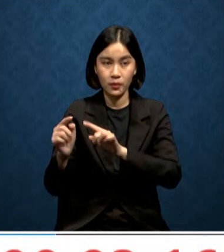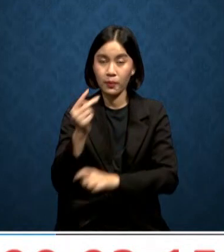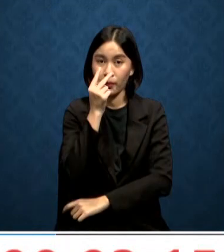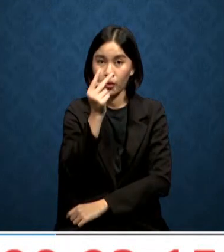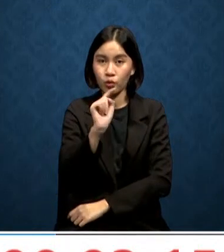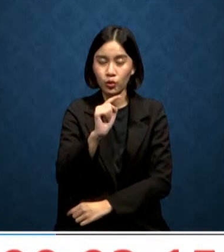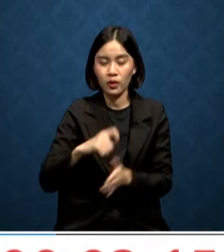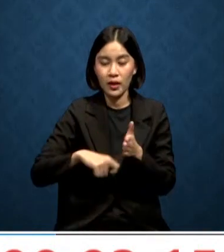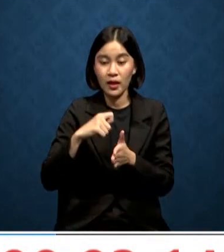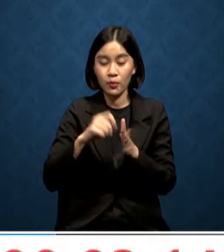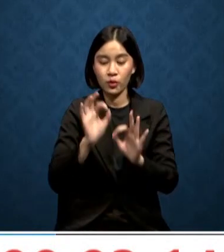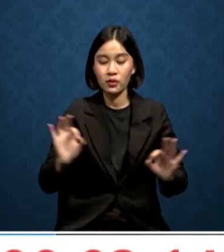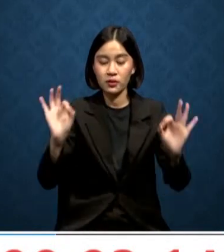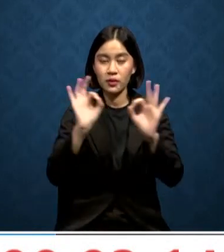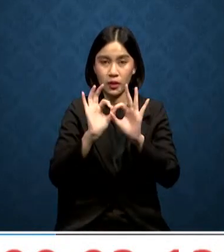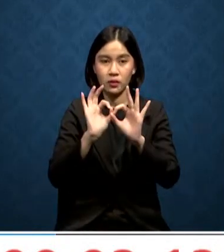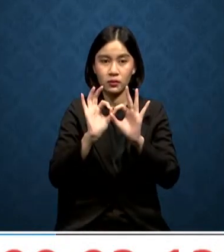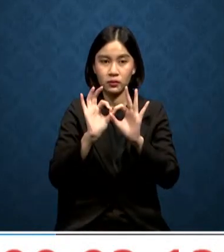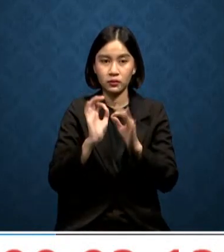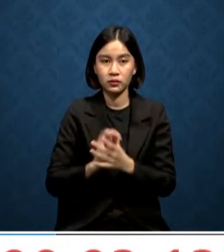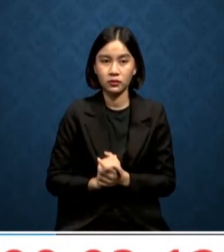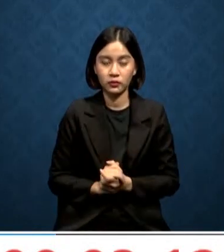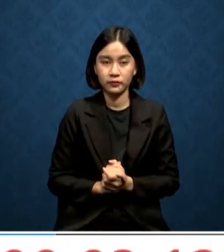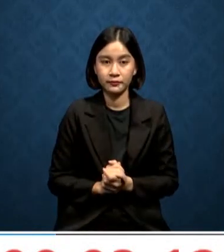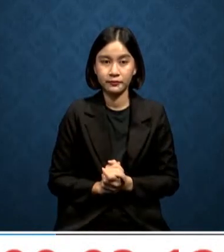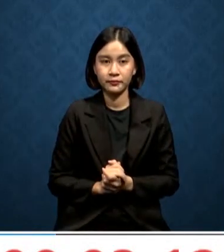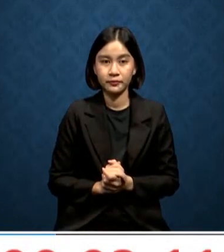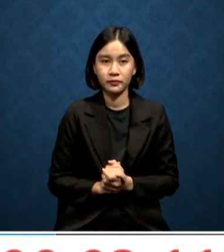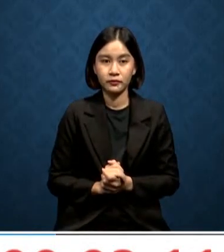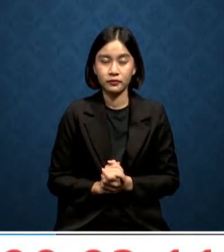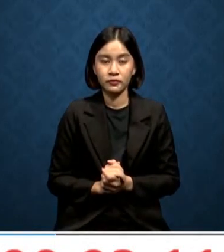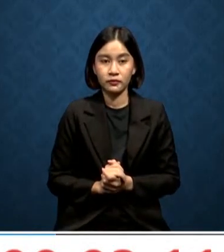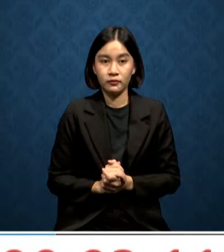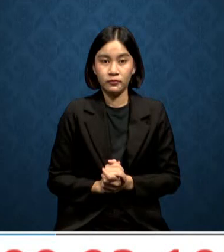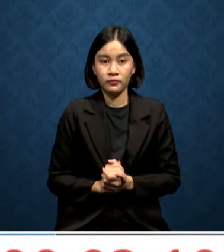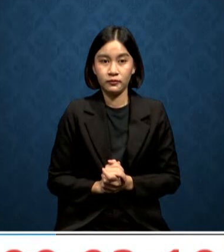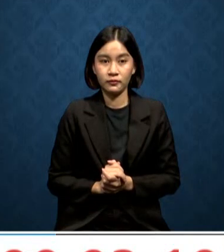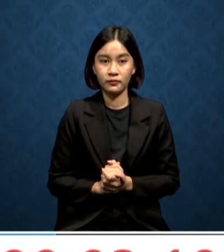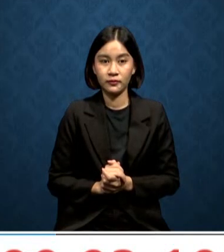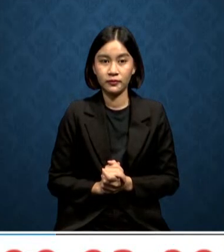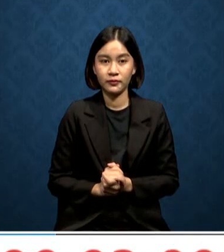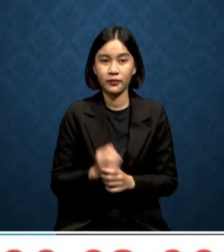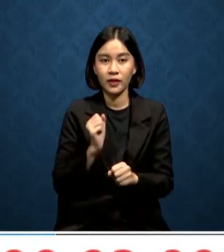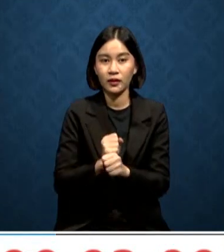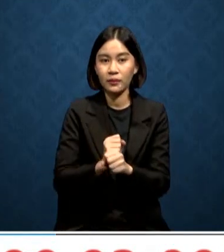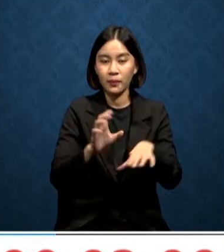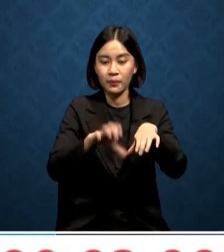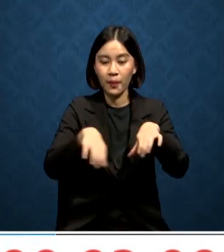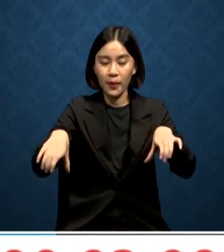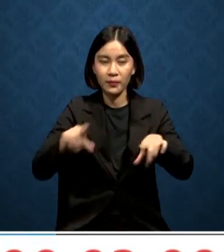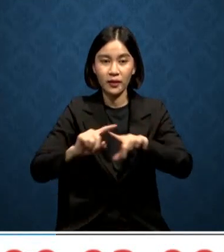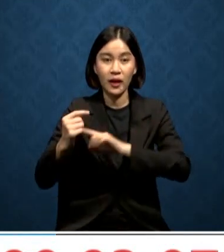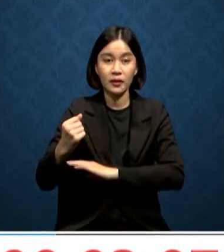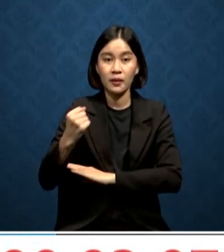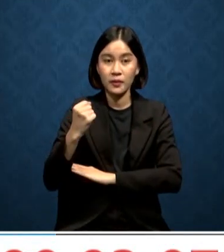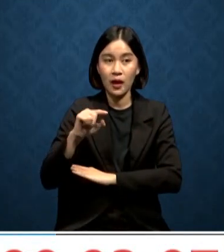ถึงสาเหตุปัจจัยสำคัญนะครับก็พบว่าหน่วยงานเล็กๆที่มีอิทธิพ